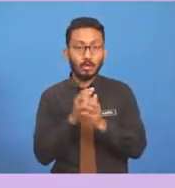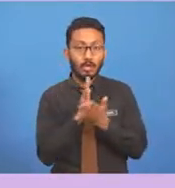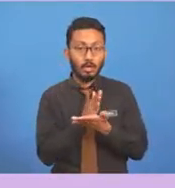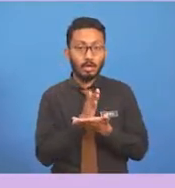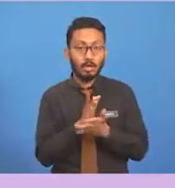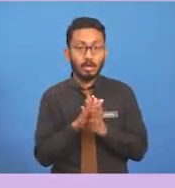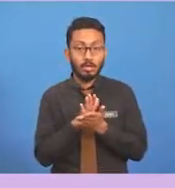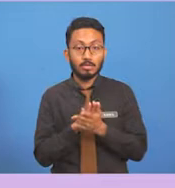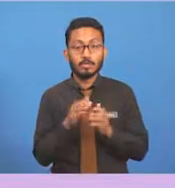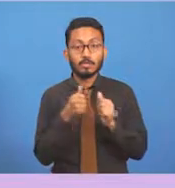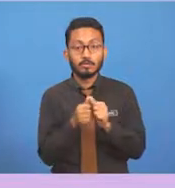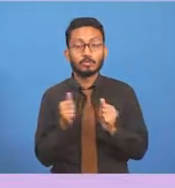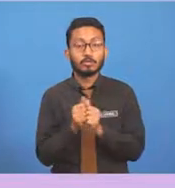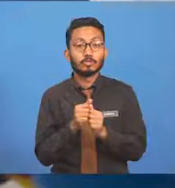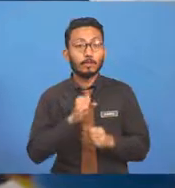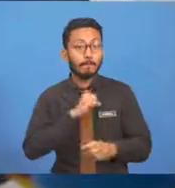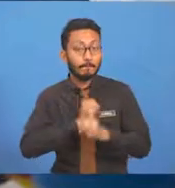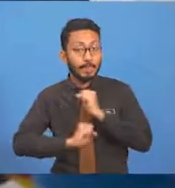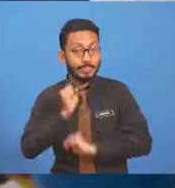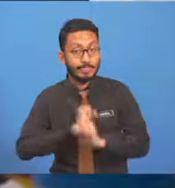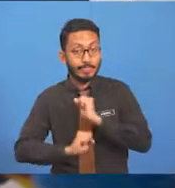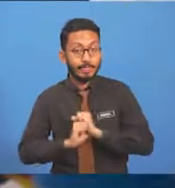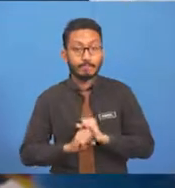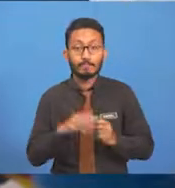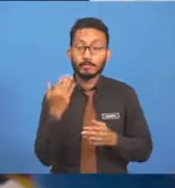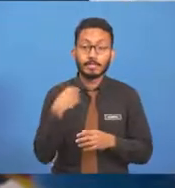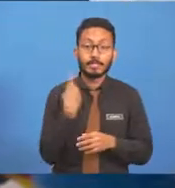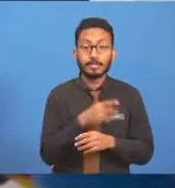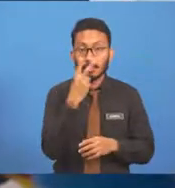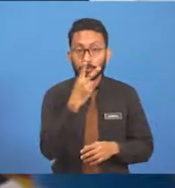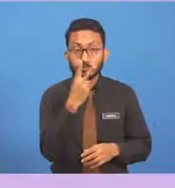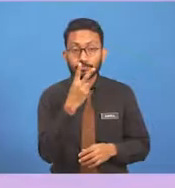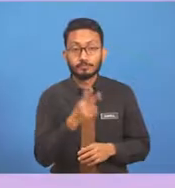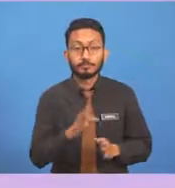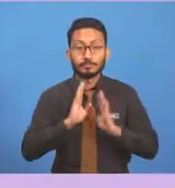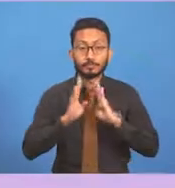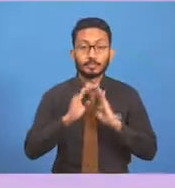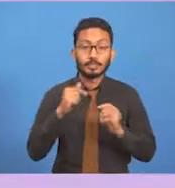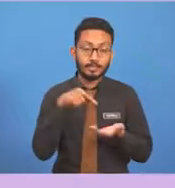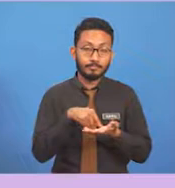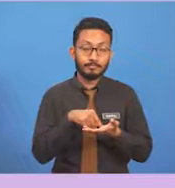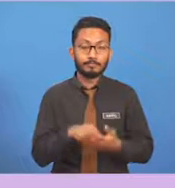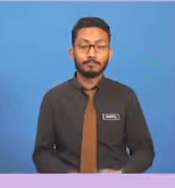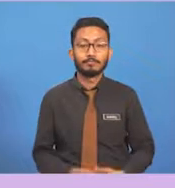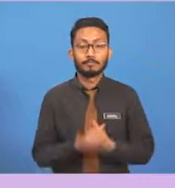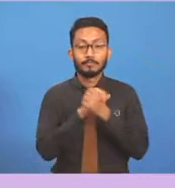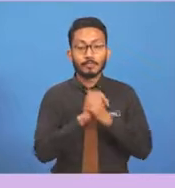sopan santun. Murid-murid, mari kita hayati situasi perbualan ini. Selamat pagi,